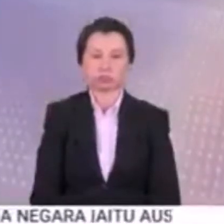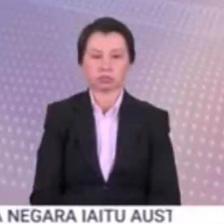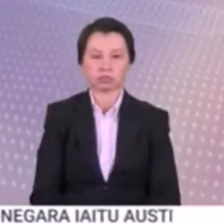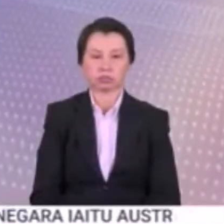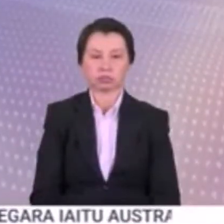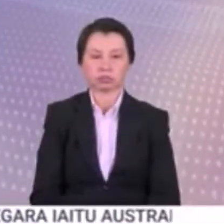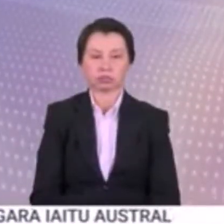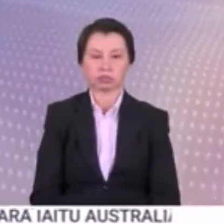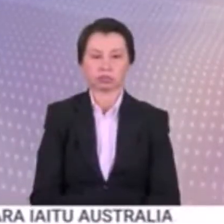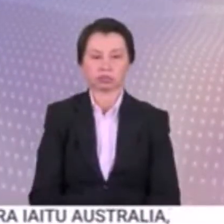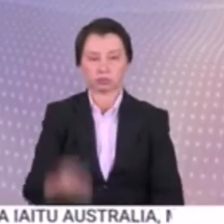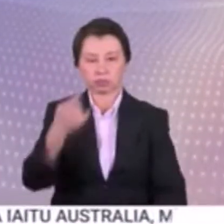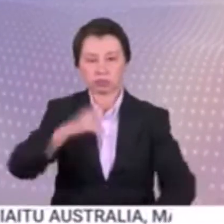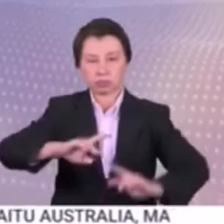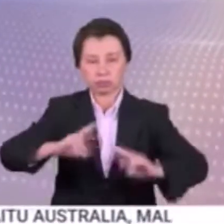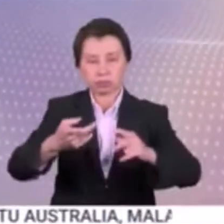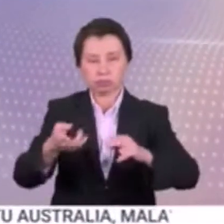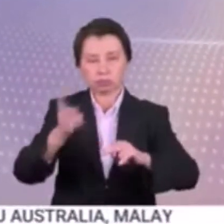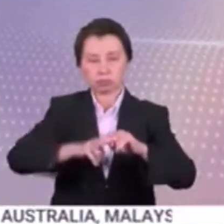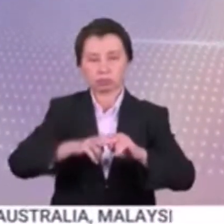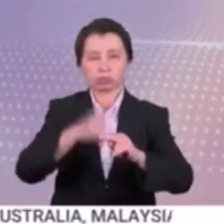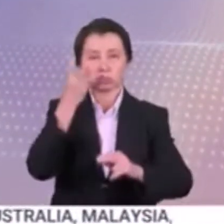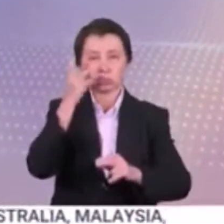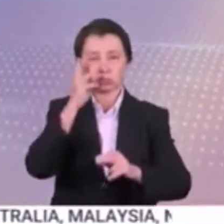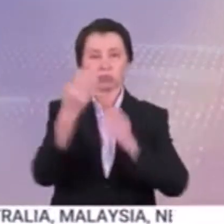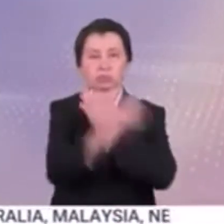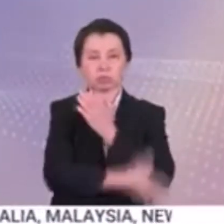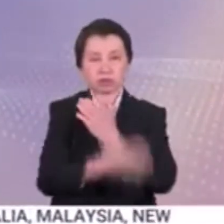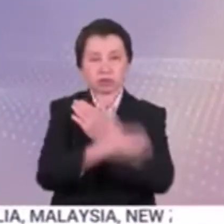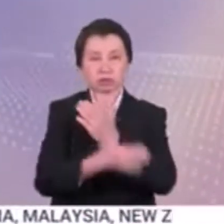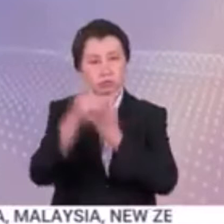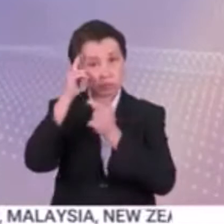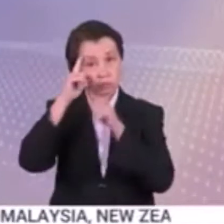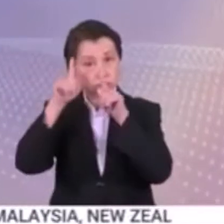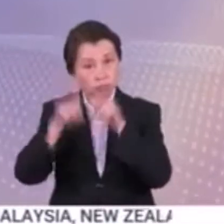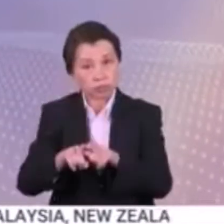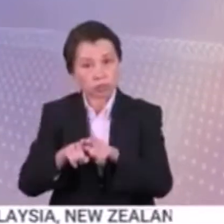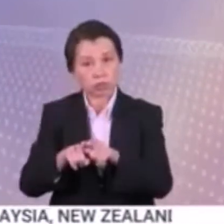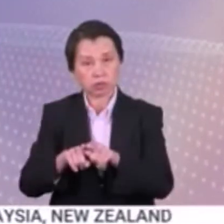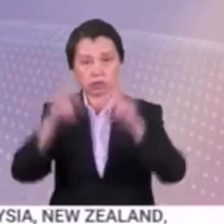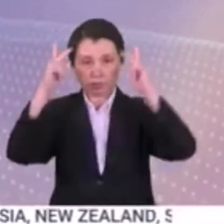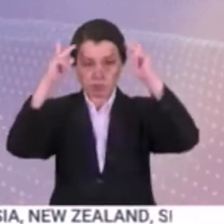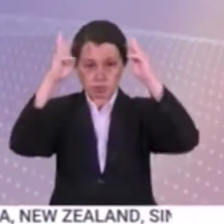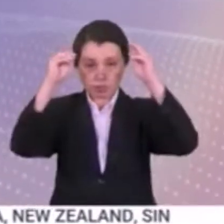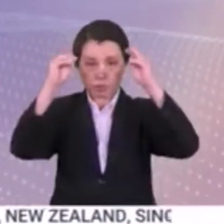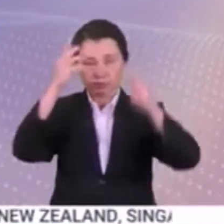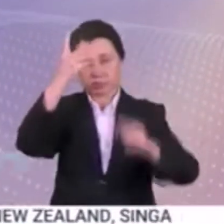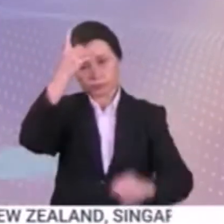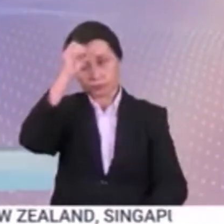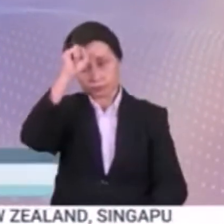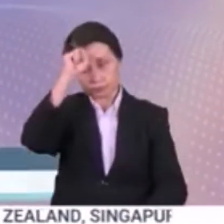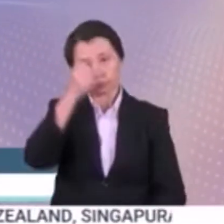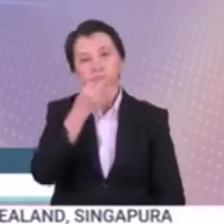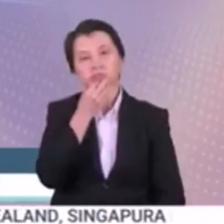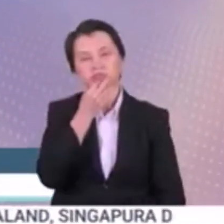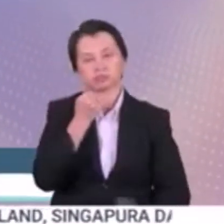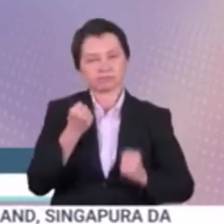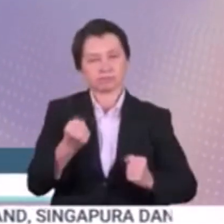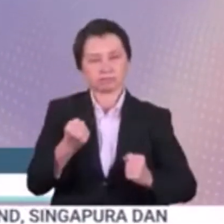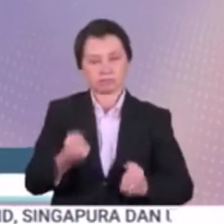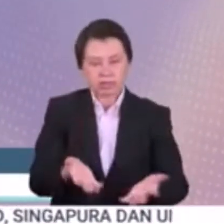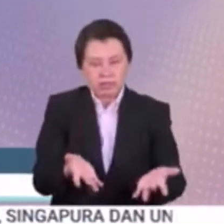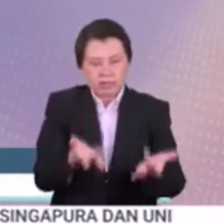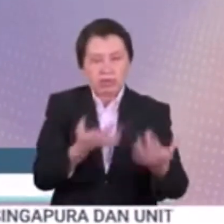ya langkah intervensi tambahan bekalan beras negara dipersetujui Perdana Menteri Datuk Seri Anwar Ibrahim bertekat